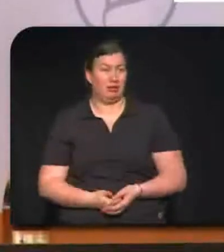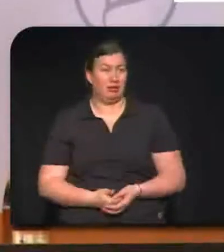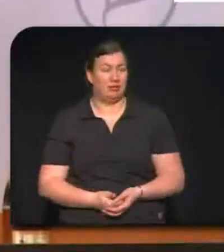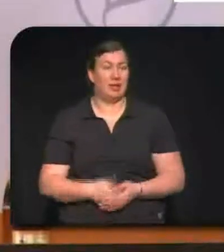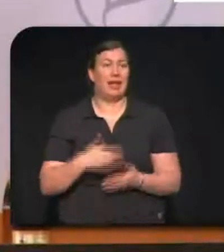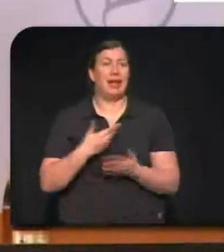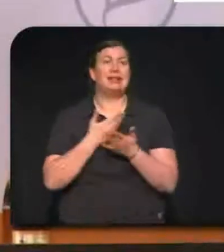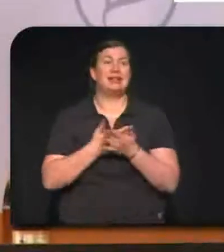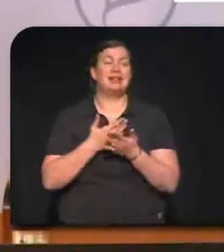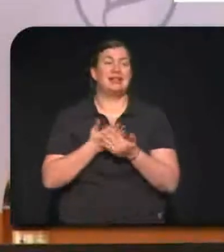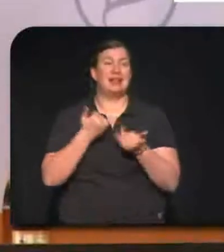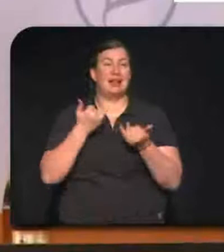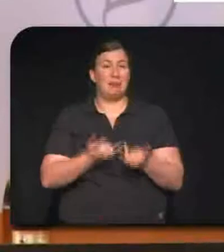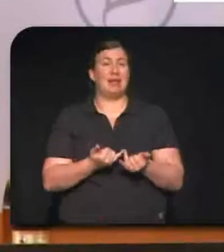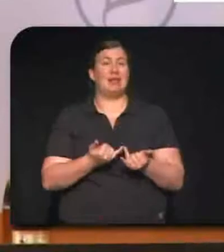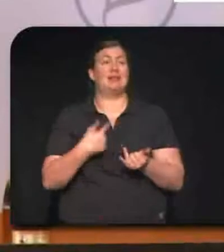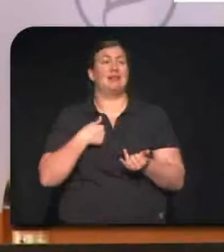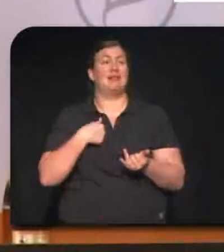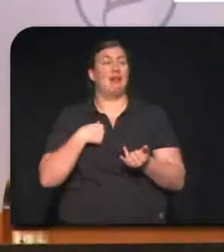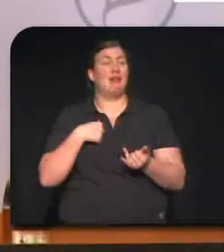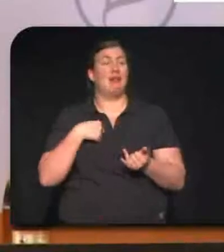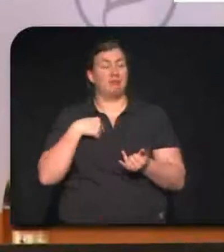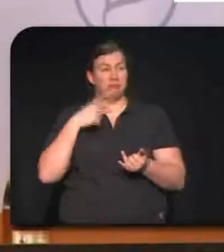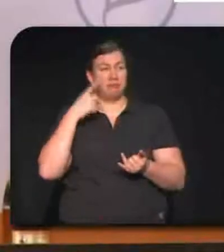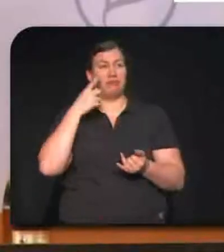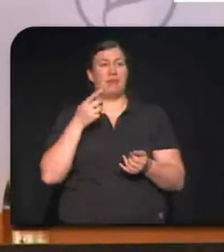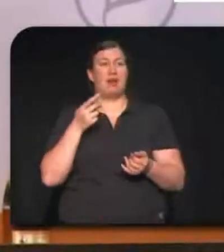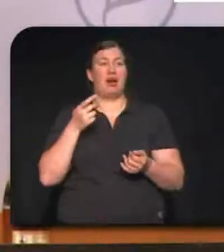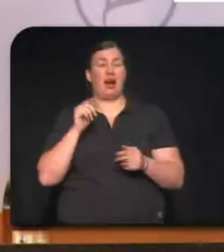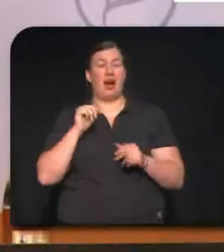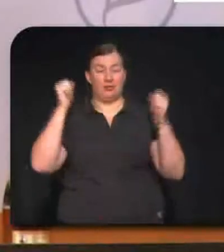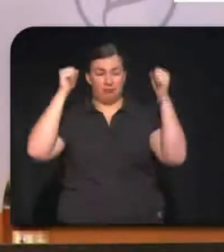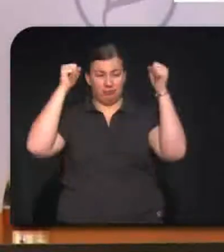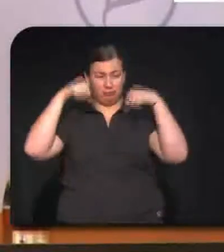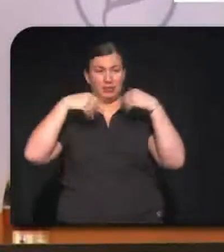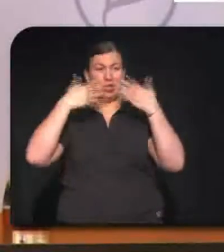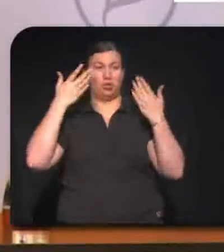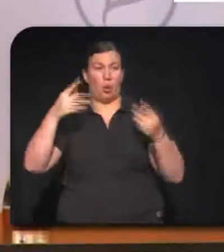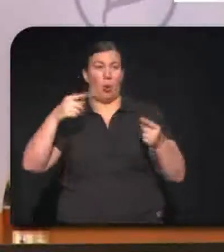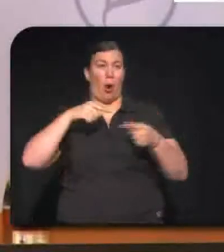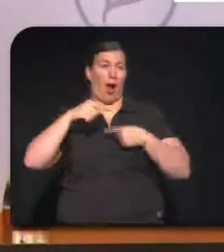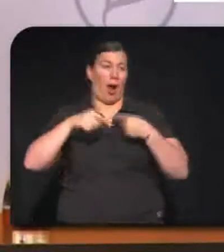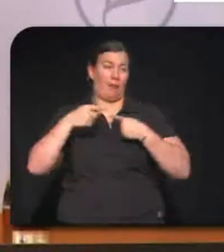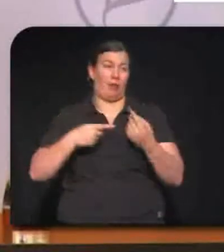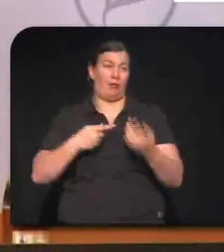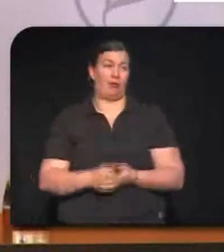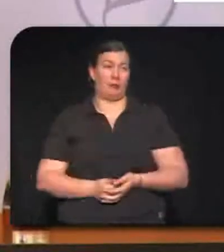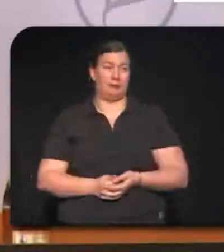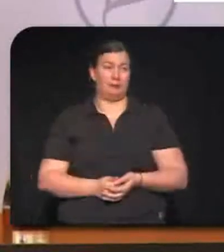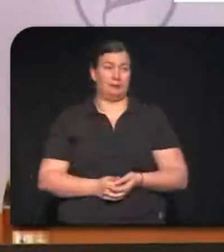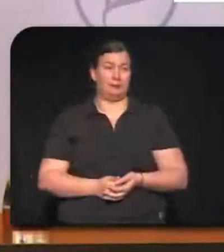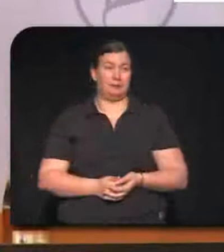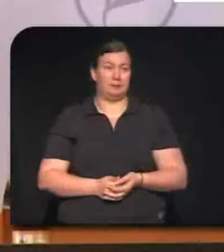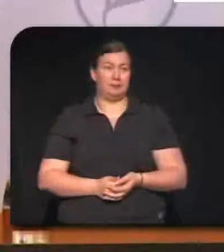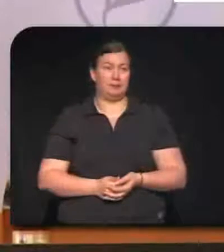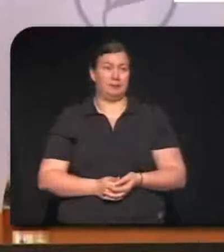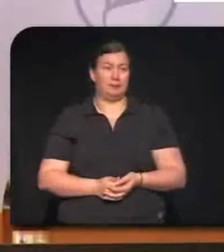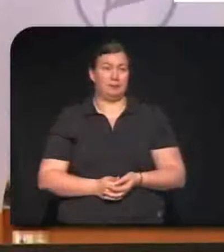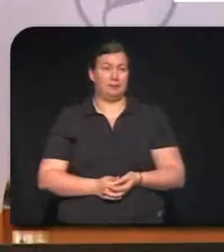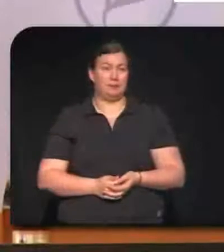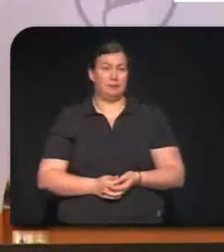daher haben wir uns auf dieses Verfahren so geeinigt gehabt ja